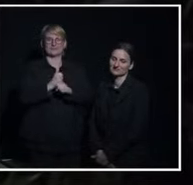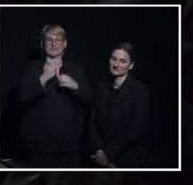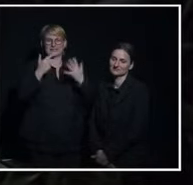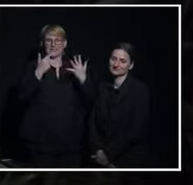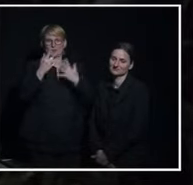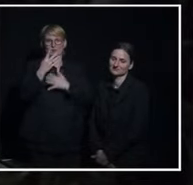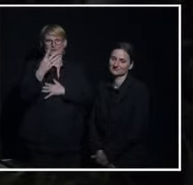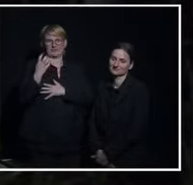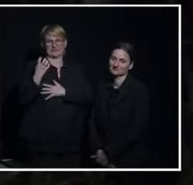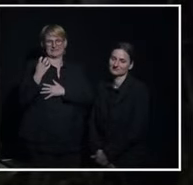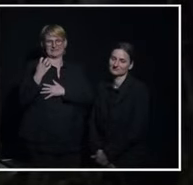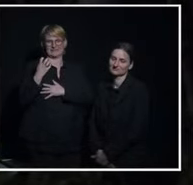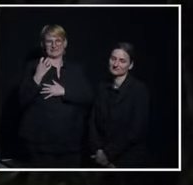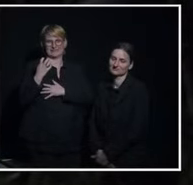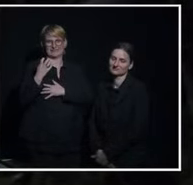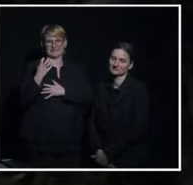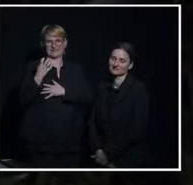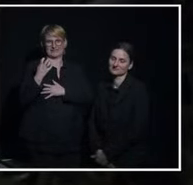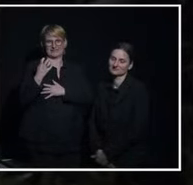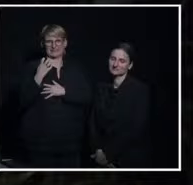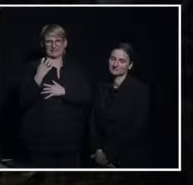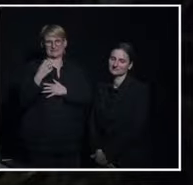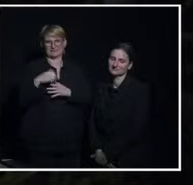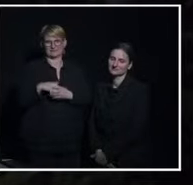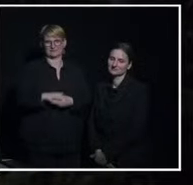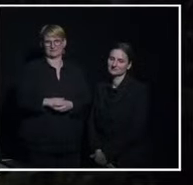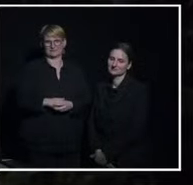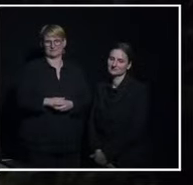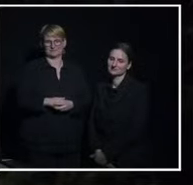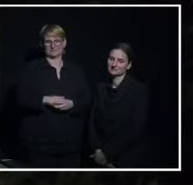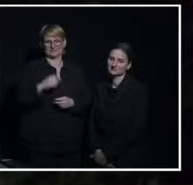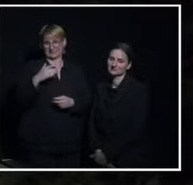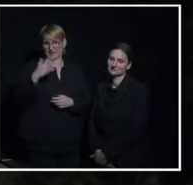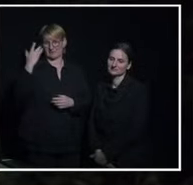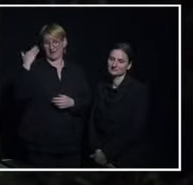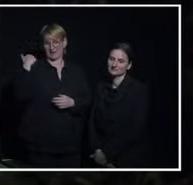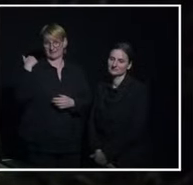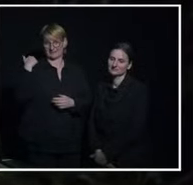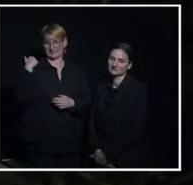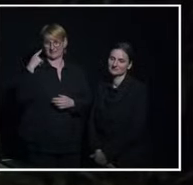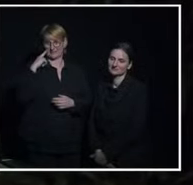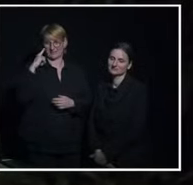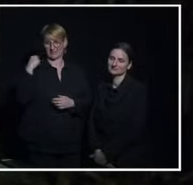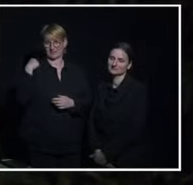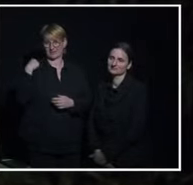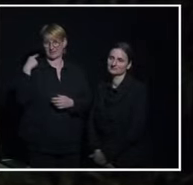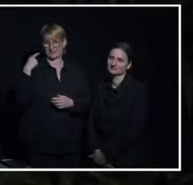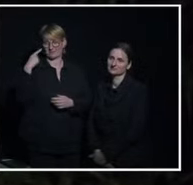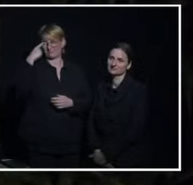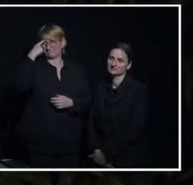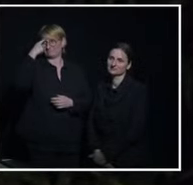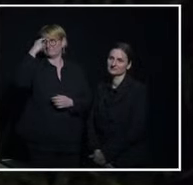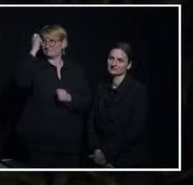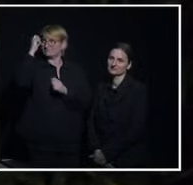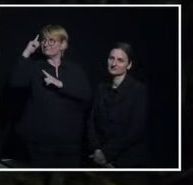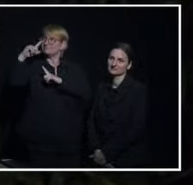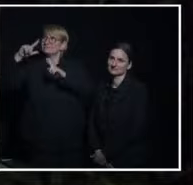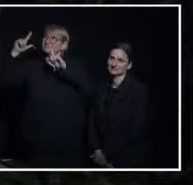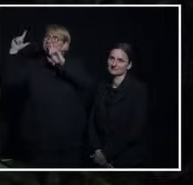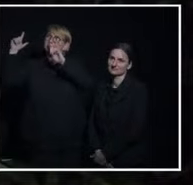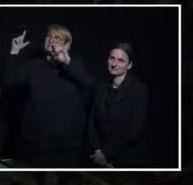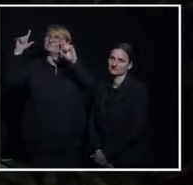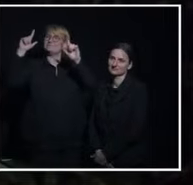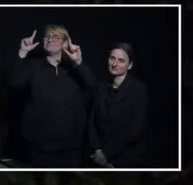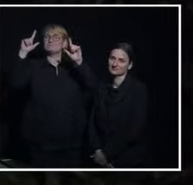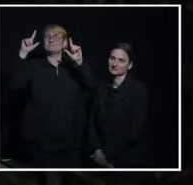1947, an dieses Jahrgang denke ich zurück. Ich denke